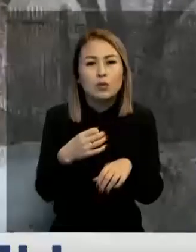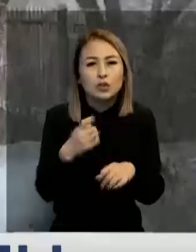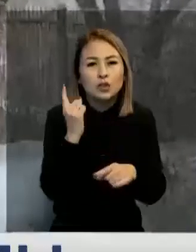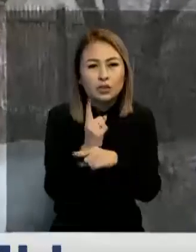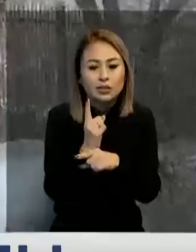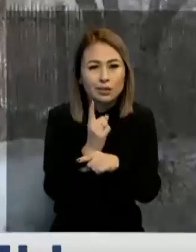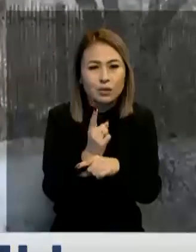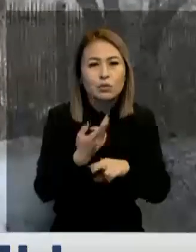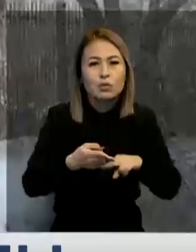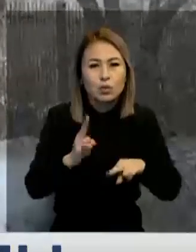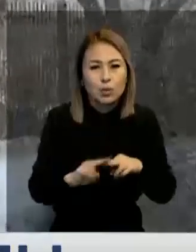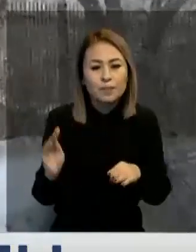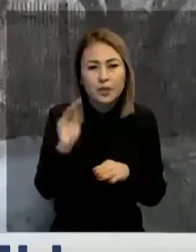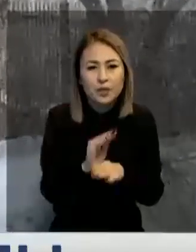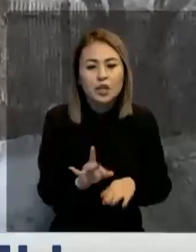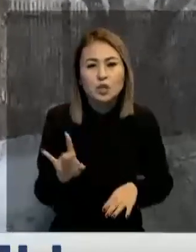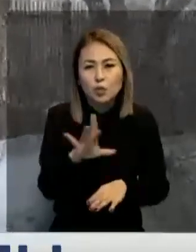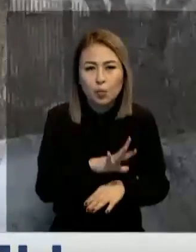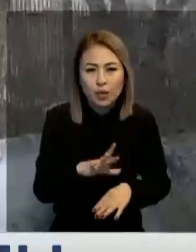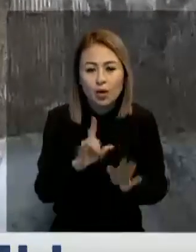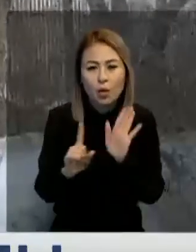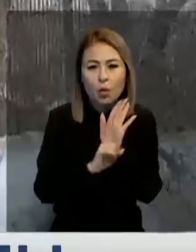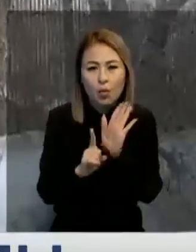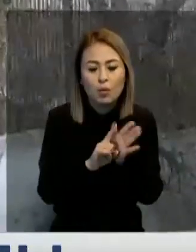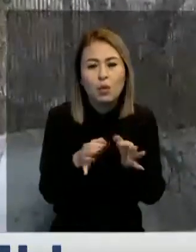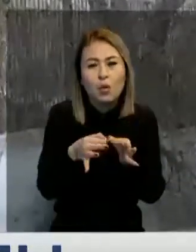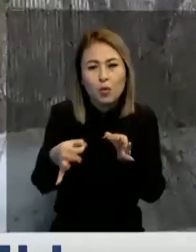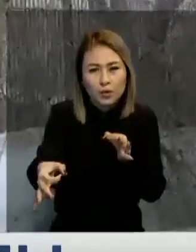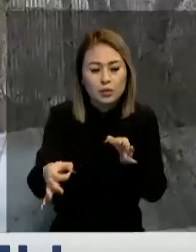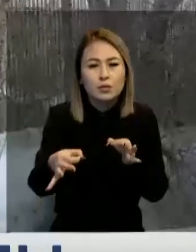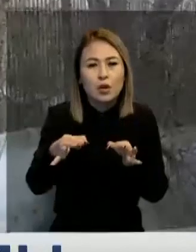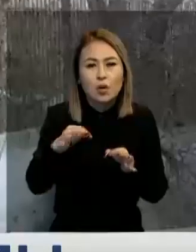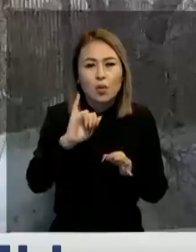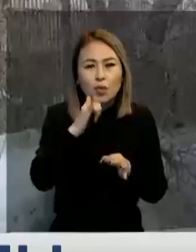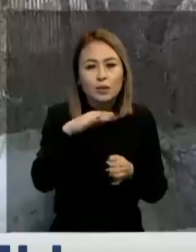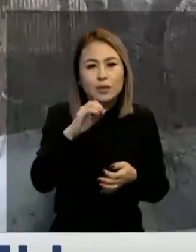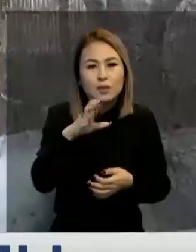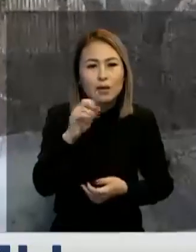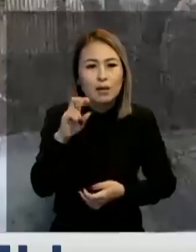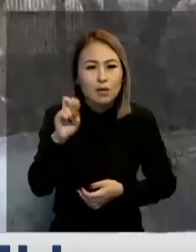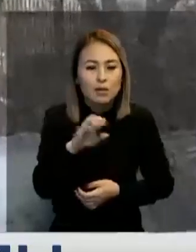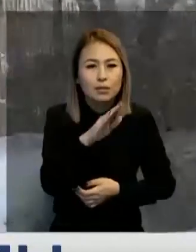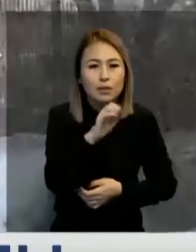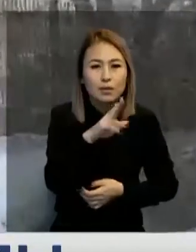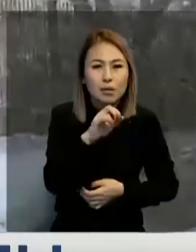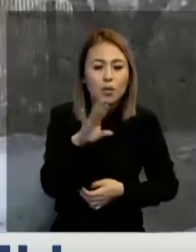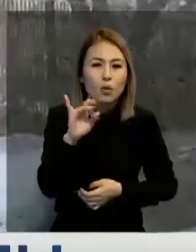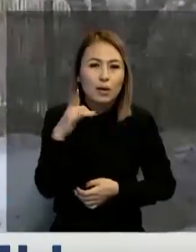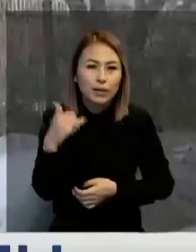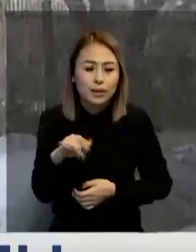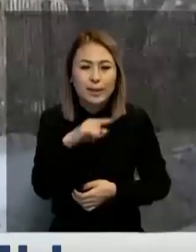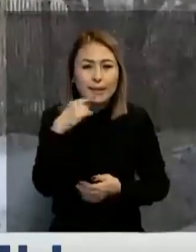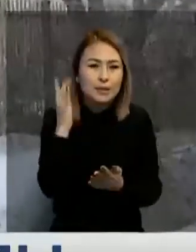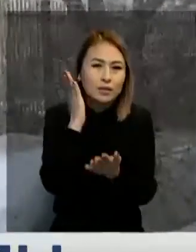шектелген. Сонымен қатар республикалық және облыстық маңызы бар Орал-Тасқала, Тасқала-Аққурай-Болашақ, Ресей